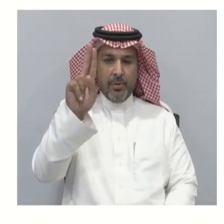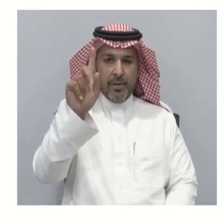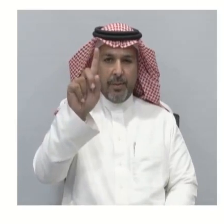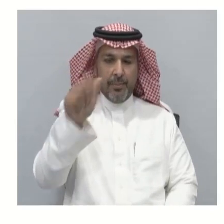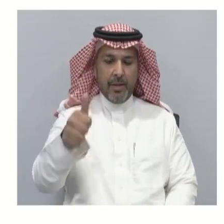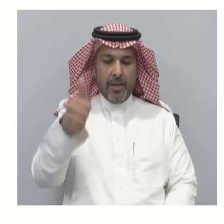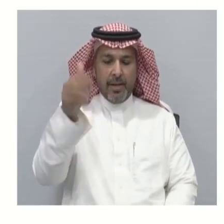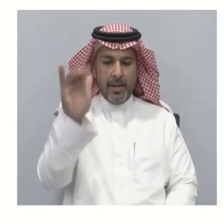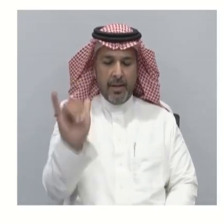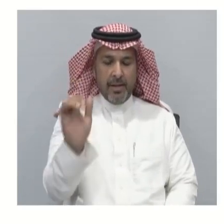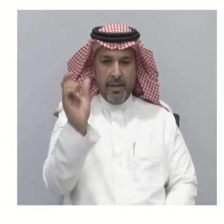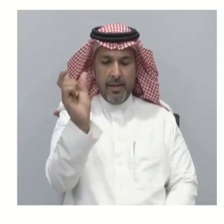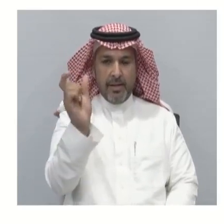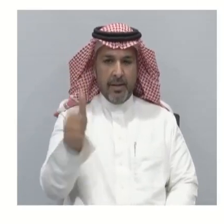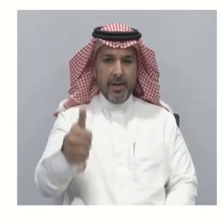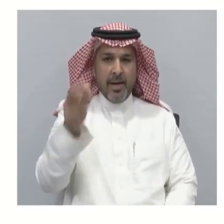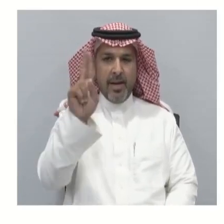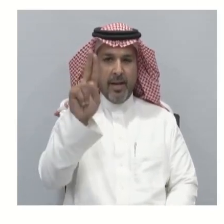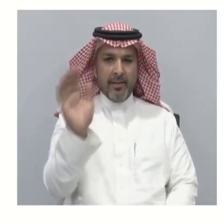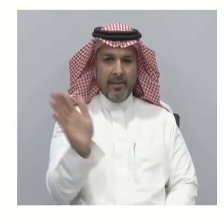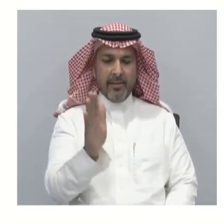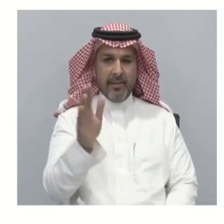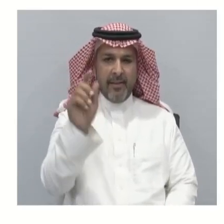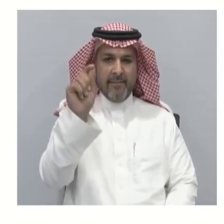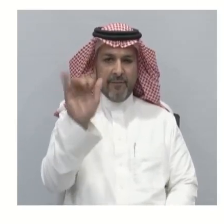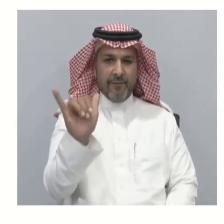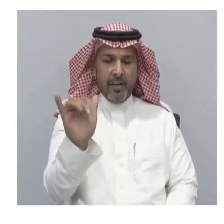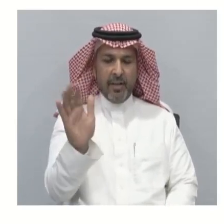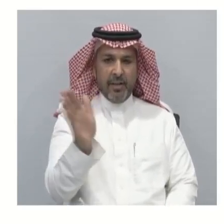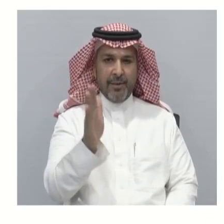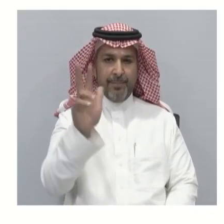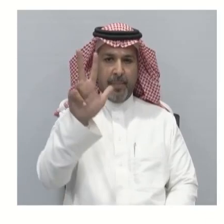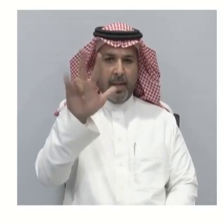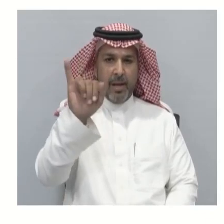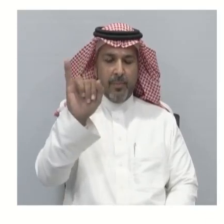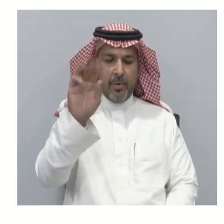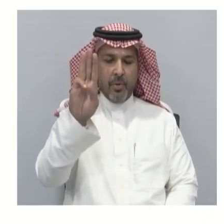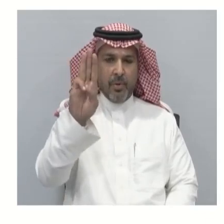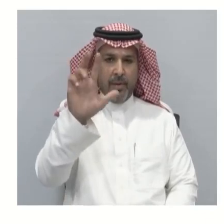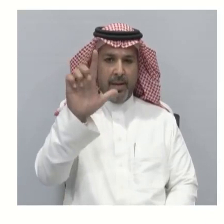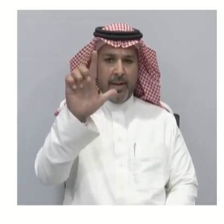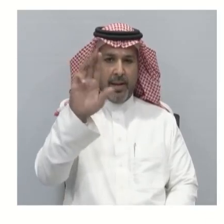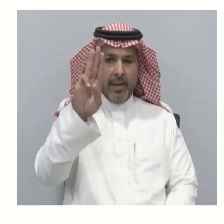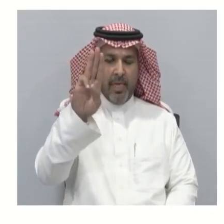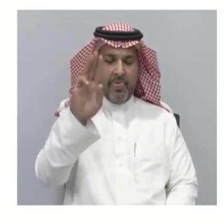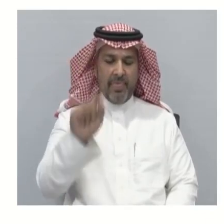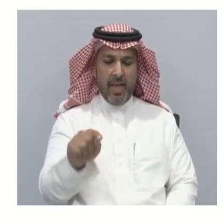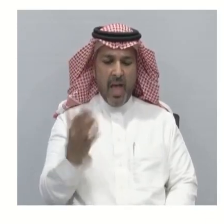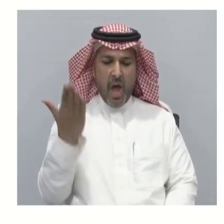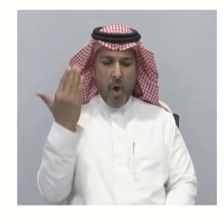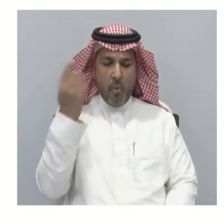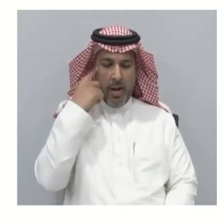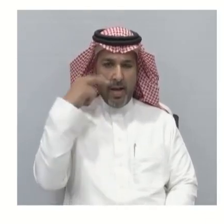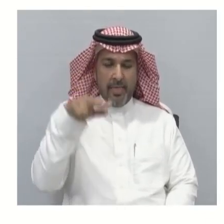افكار جديده المتباينات في المثلث في الجزء الثاني تعلمنا سابقا وتعرفنا على